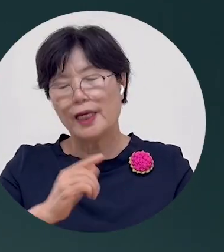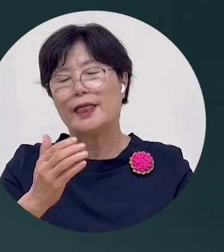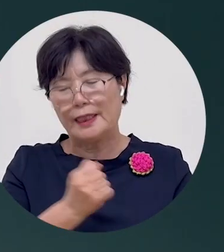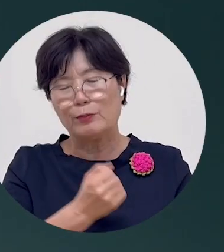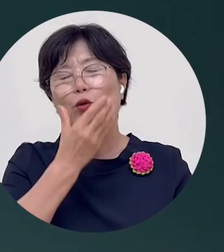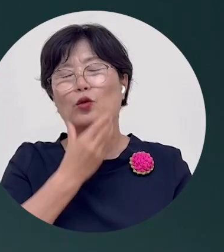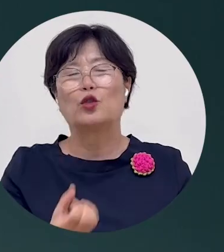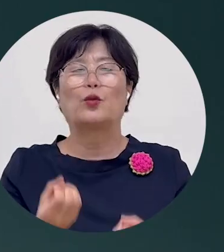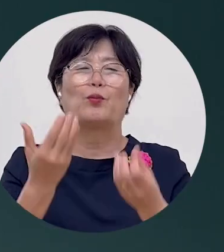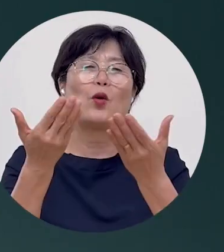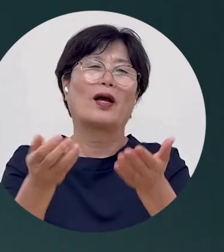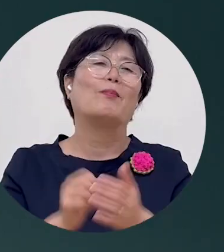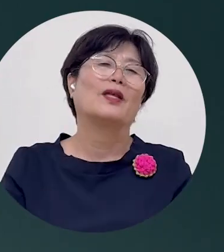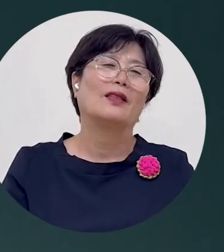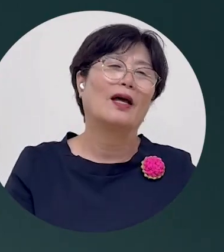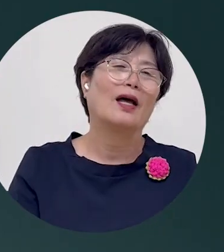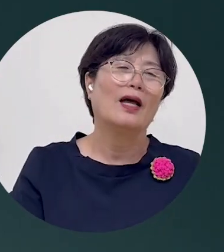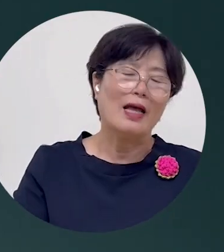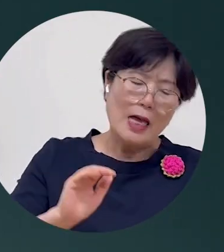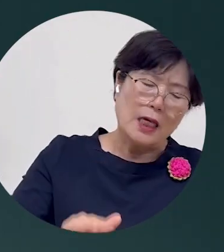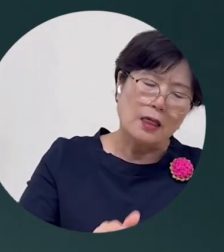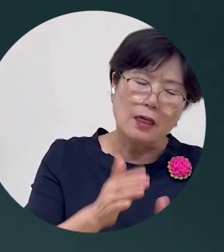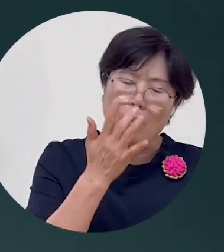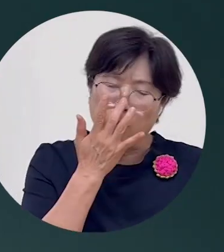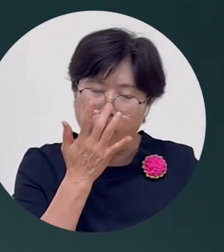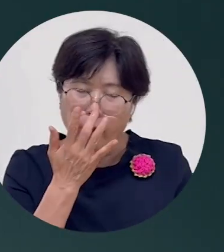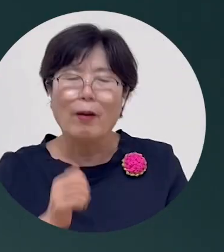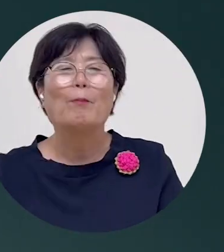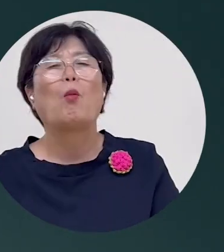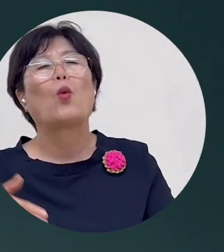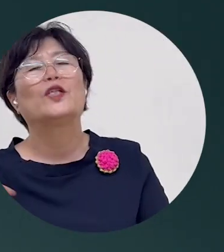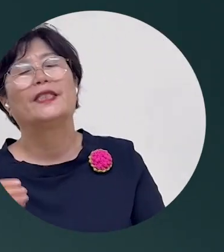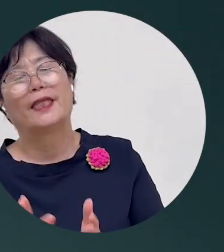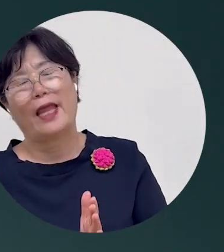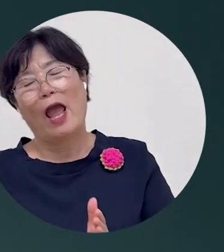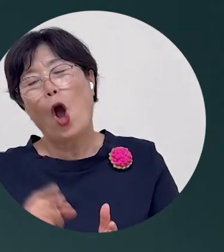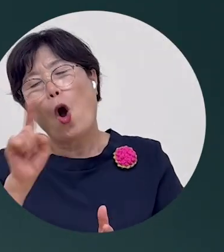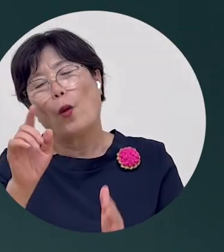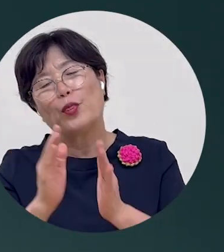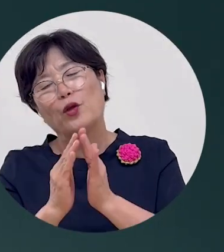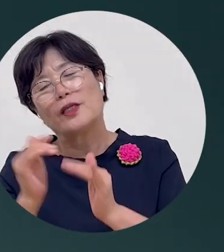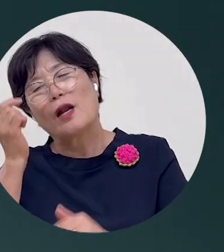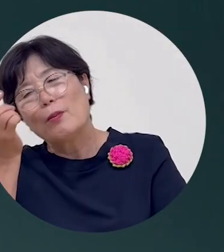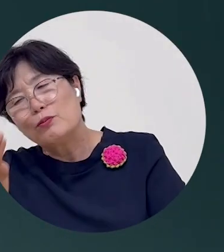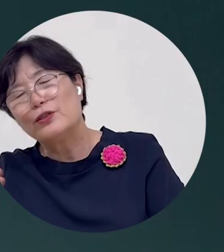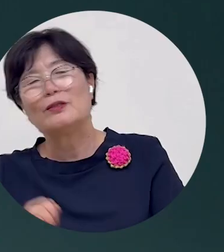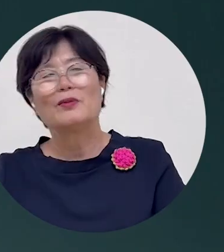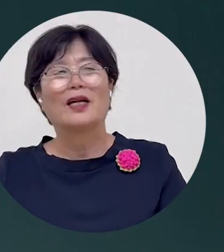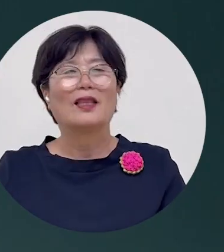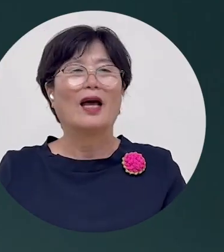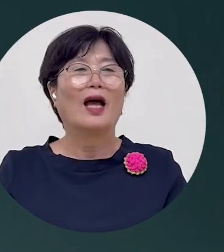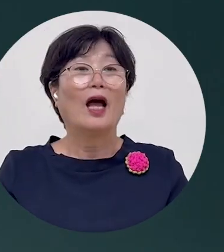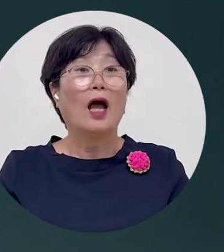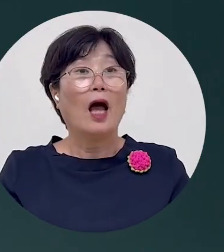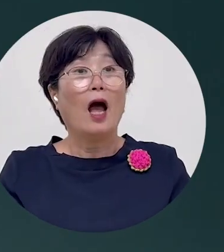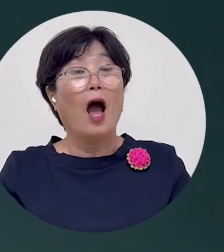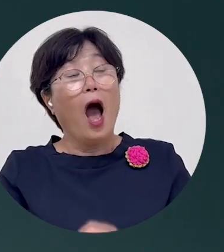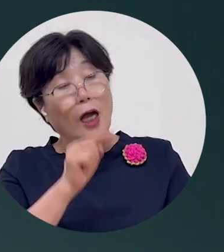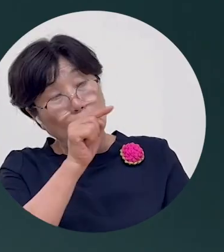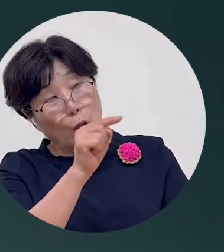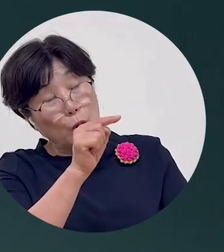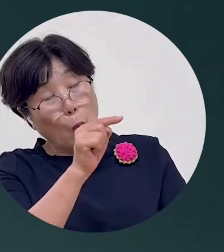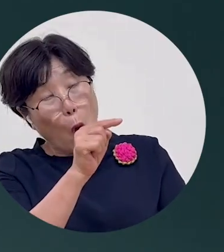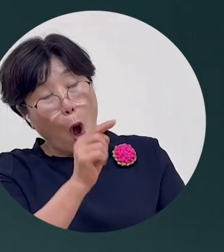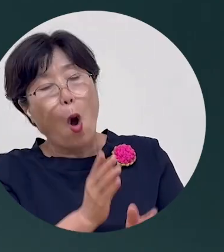축복합니다. 자, 길을 모를 때 길을 물어보면 어떤 사람은 이렇게 대답합니다.